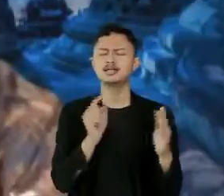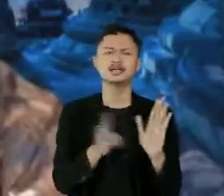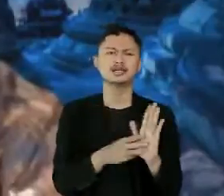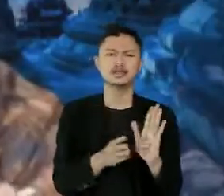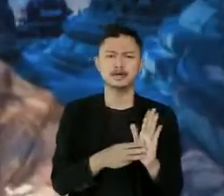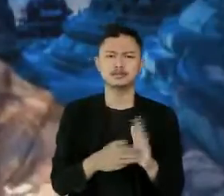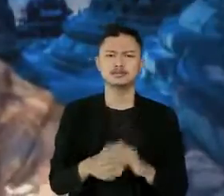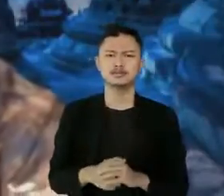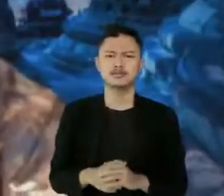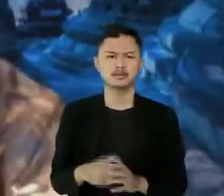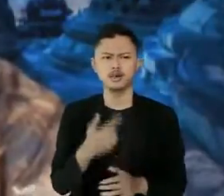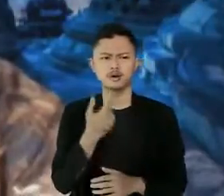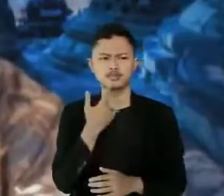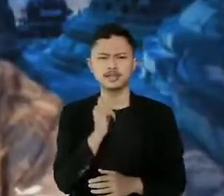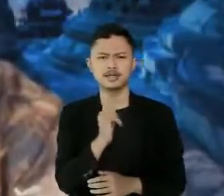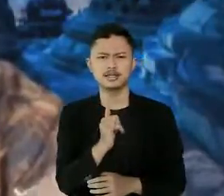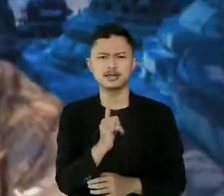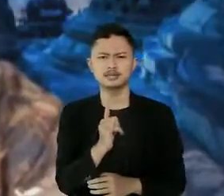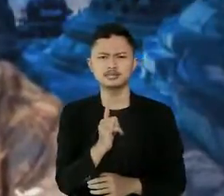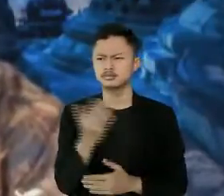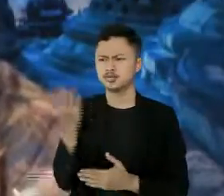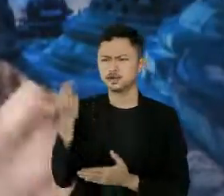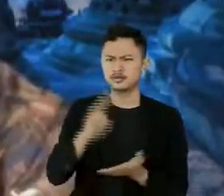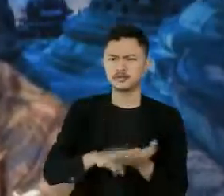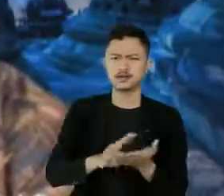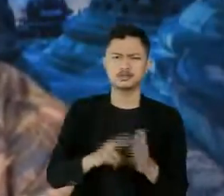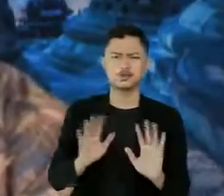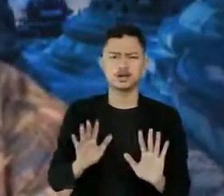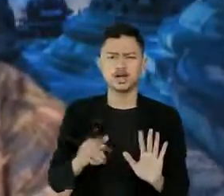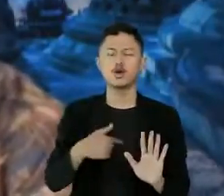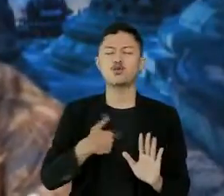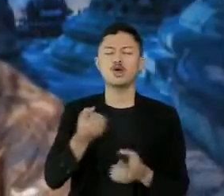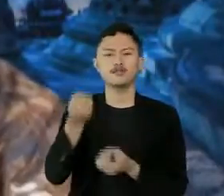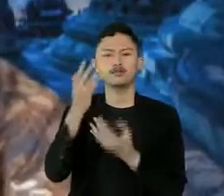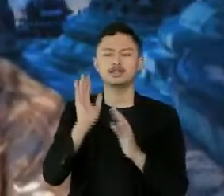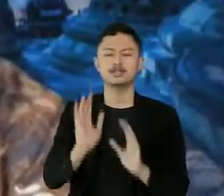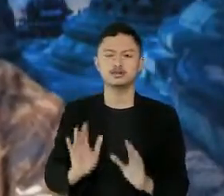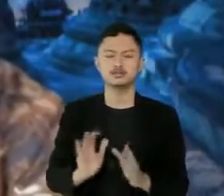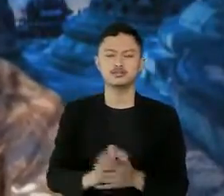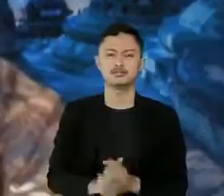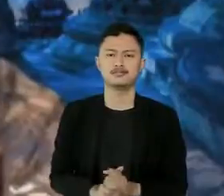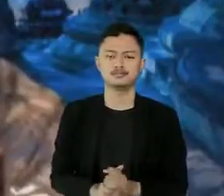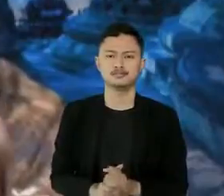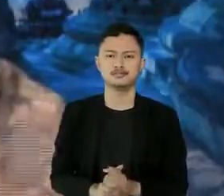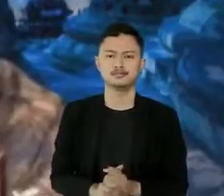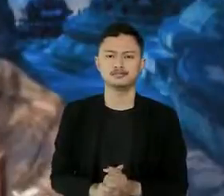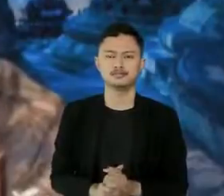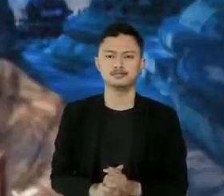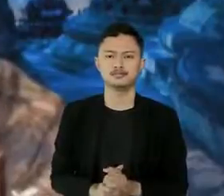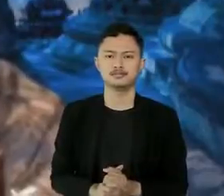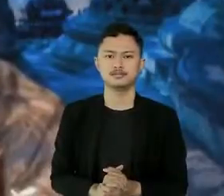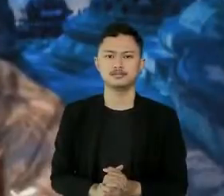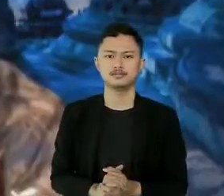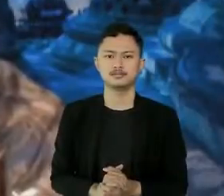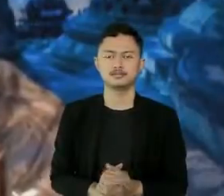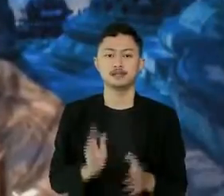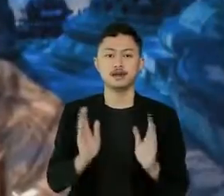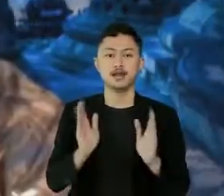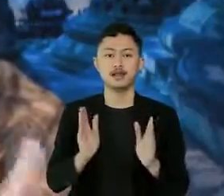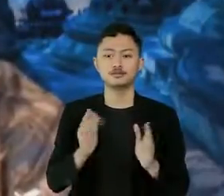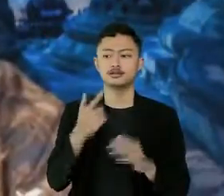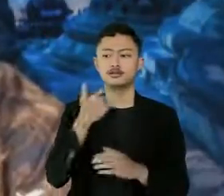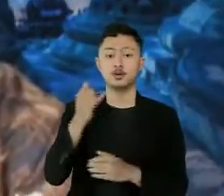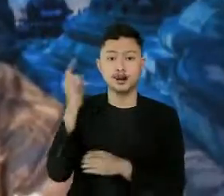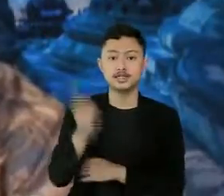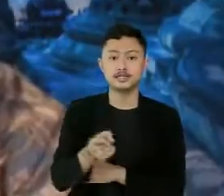masalah, teman-teman, loh ini kok begini ya, bukan verifikasi. Nah, jadi saya mau klarifikasi, kalau mau di apa di menjadikan